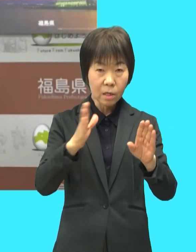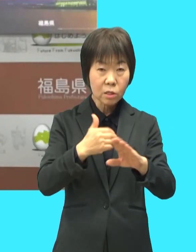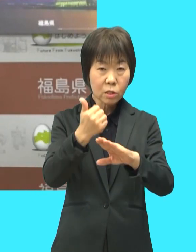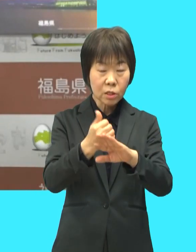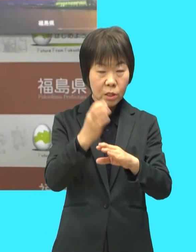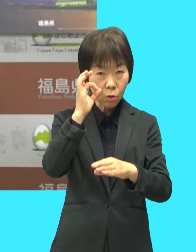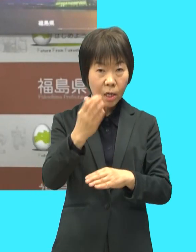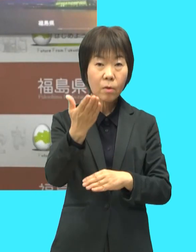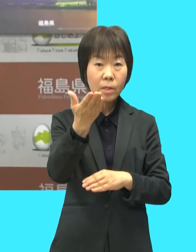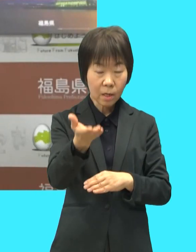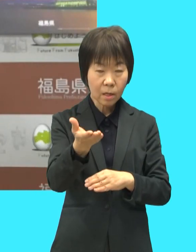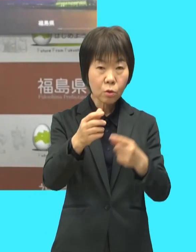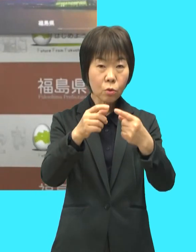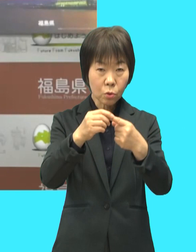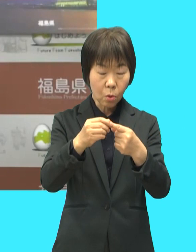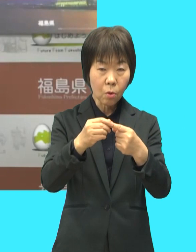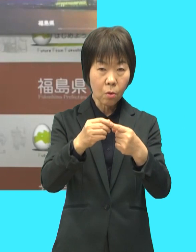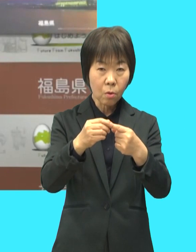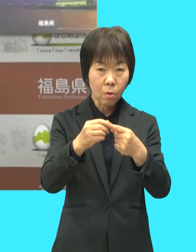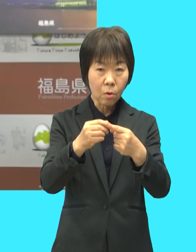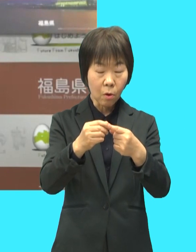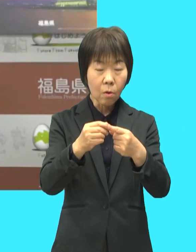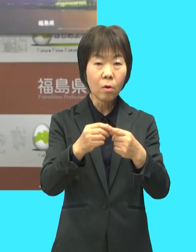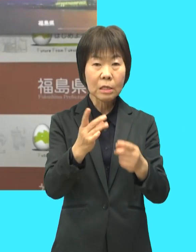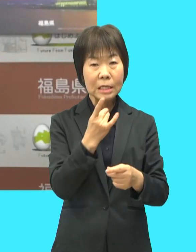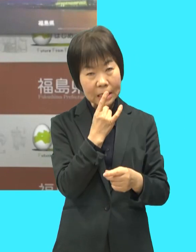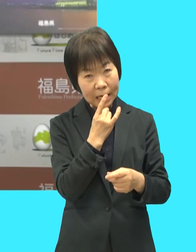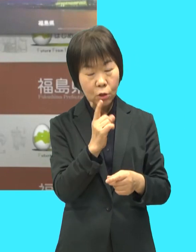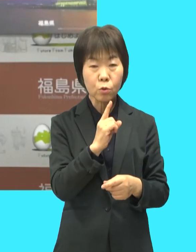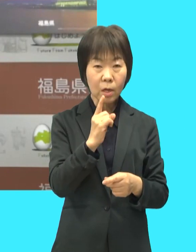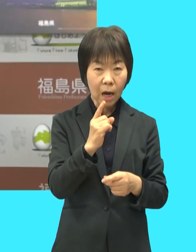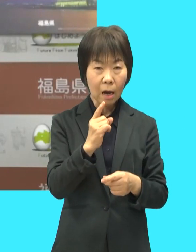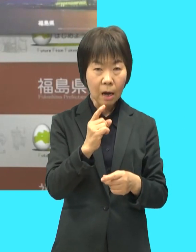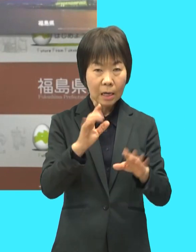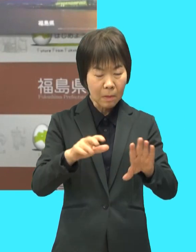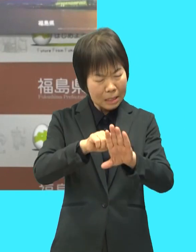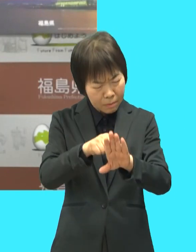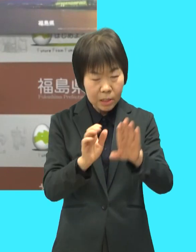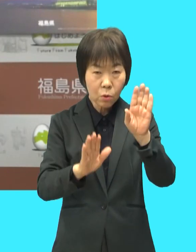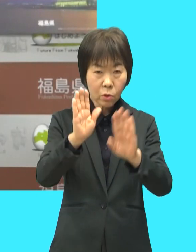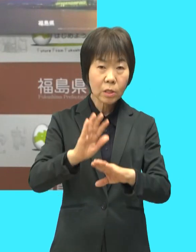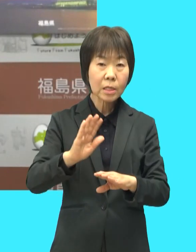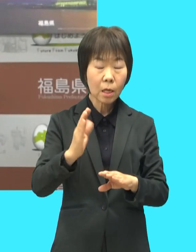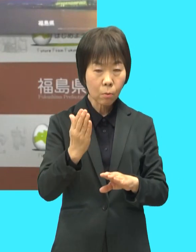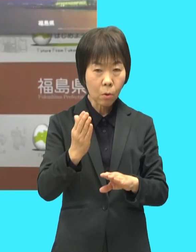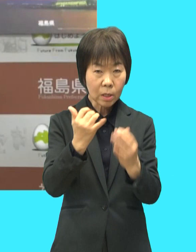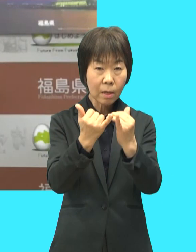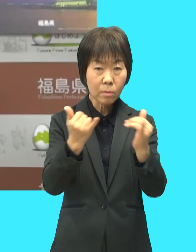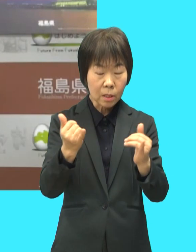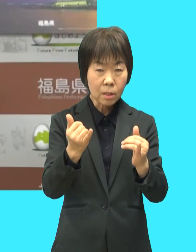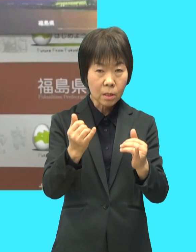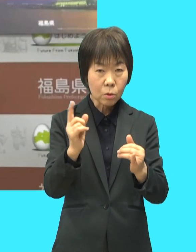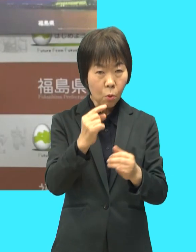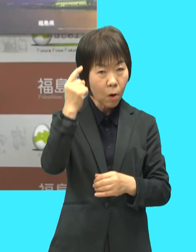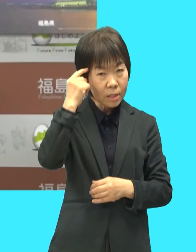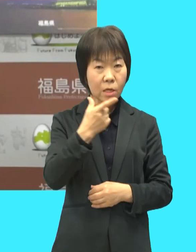ったかということと、あと、期待といいますか、今こんな状況なんですけど、どういうふうに県民に